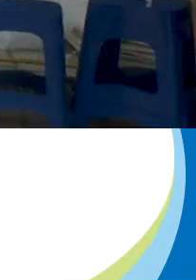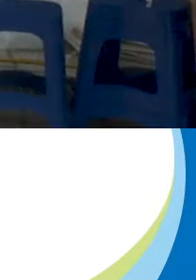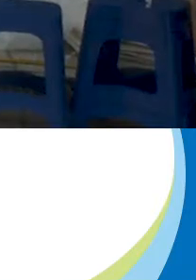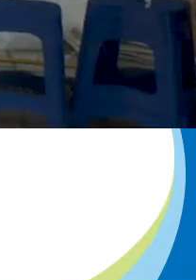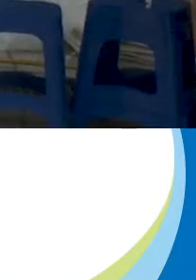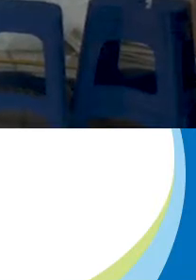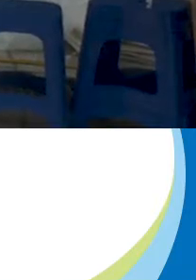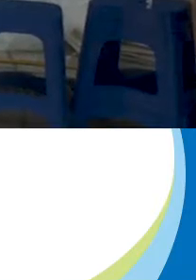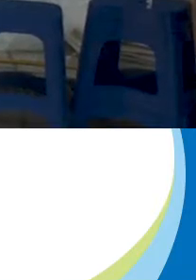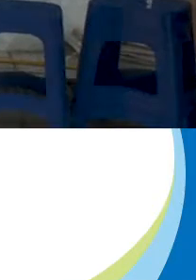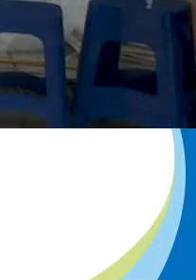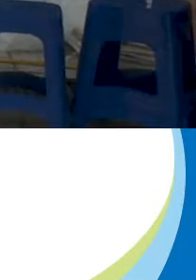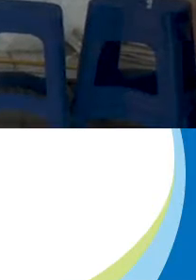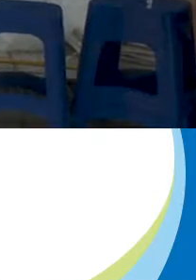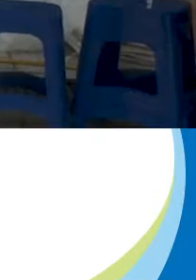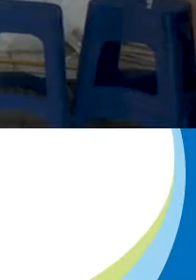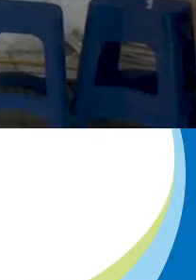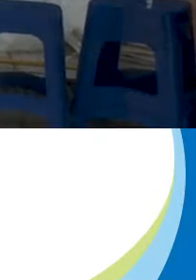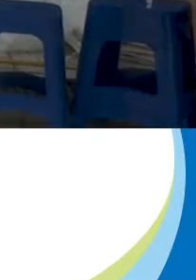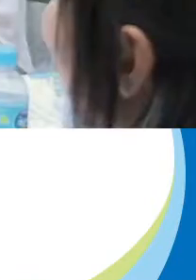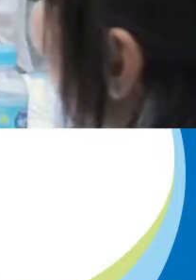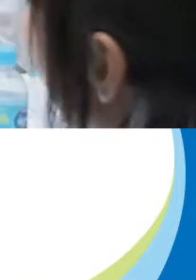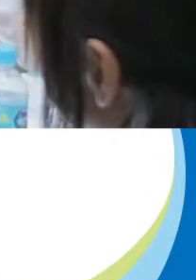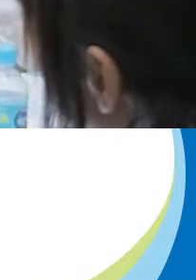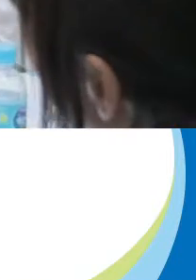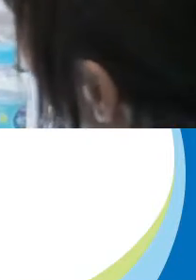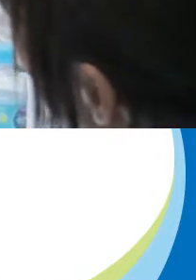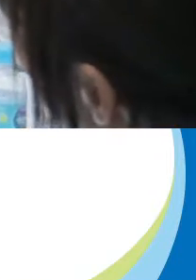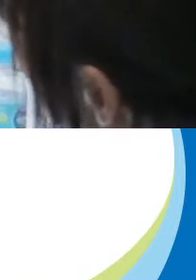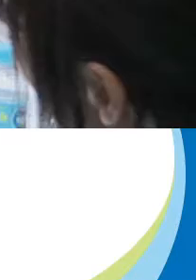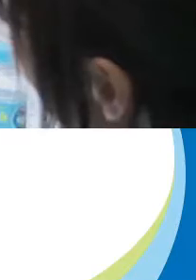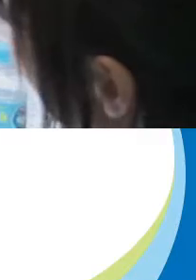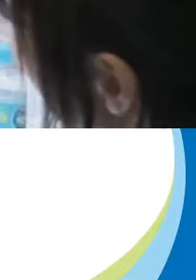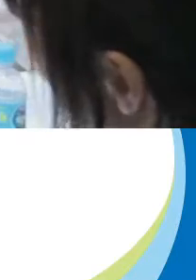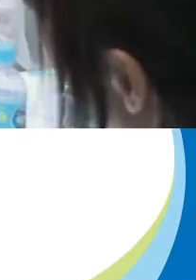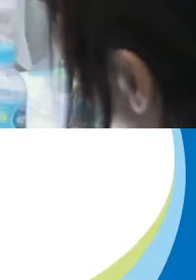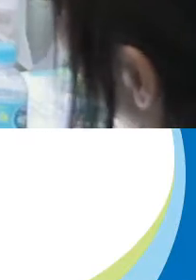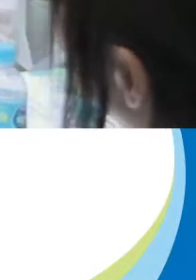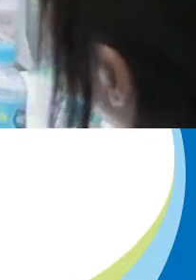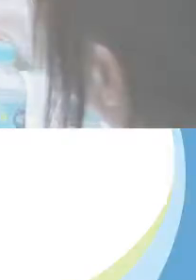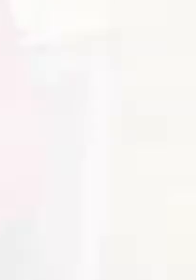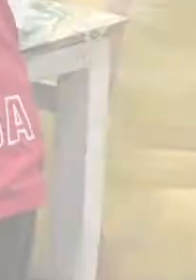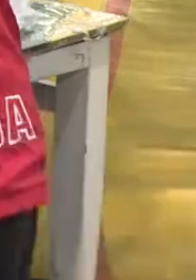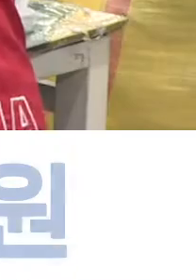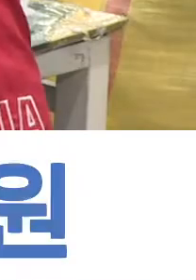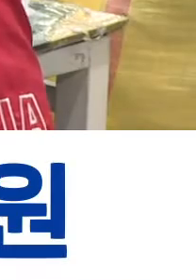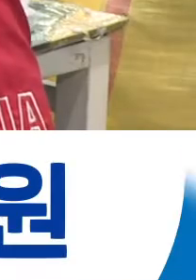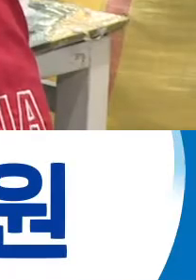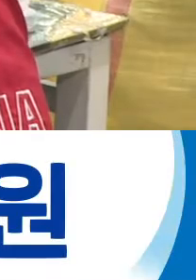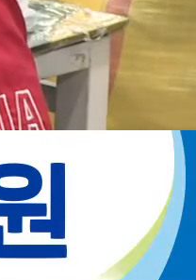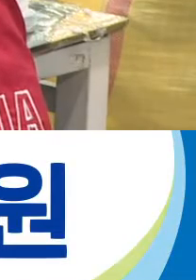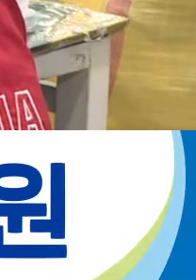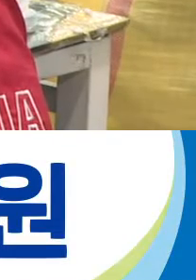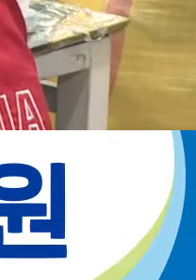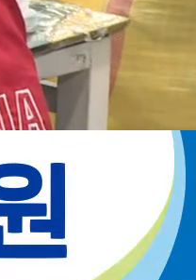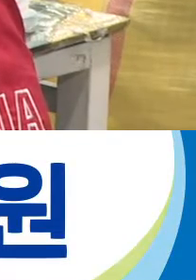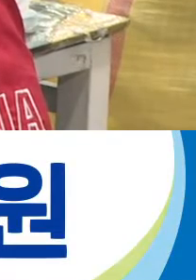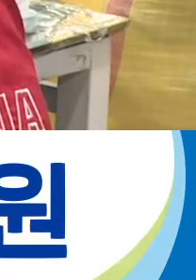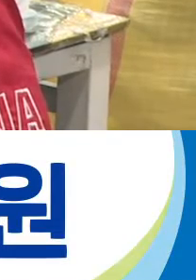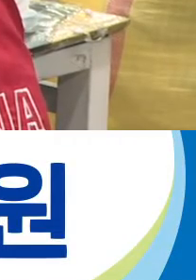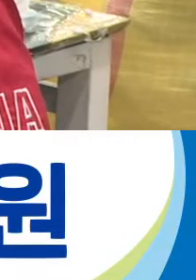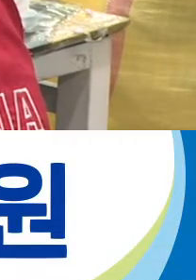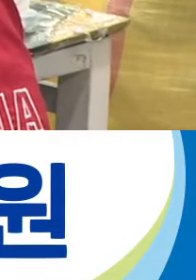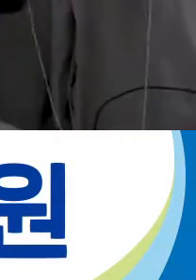투명성을 확보하고 자 2021년 동대문구 주민참여예산 을 운영합니다 오는 2021년 의류